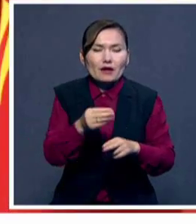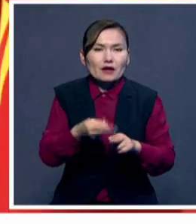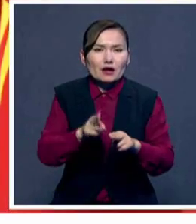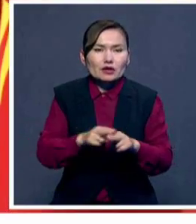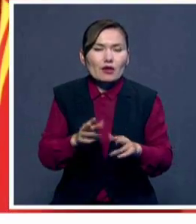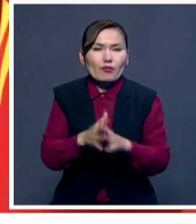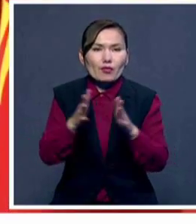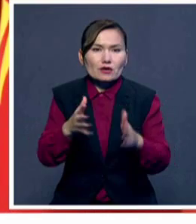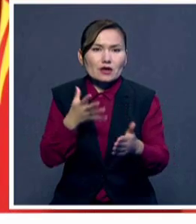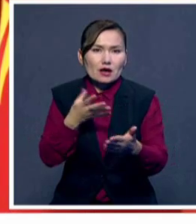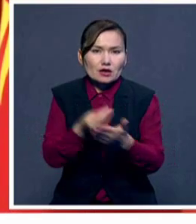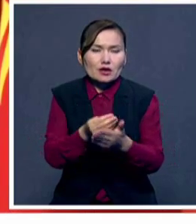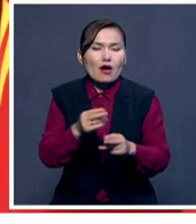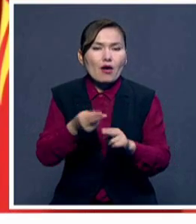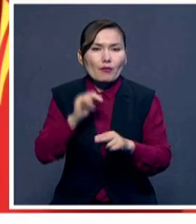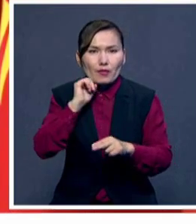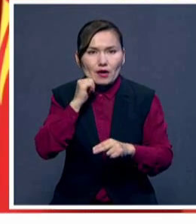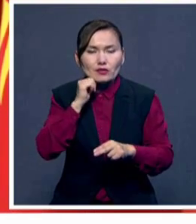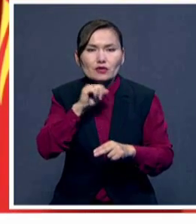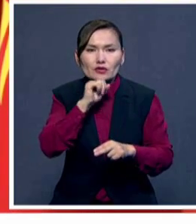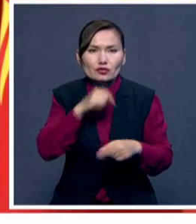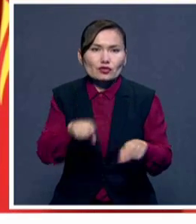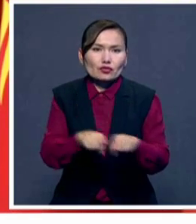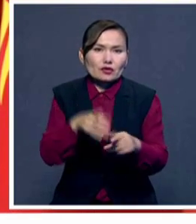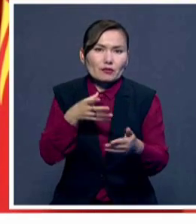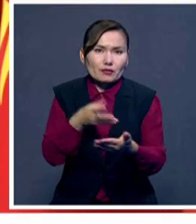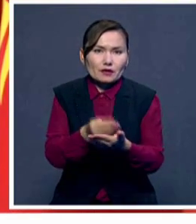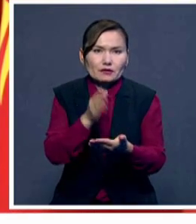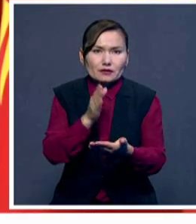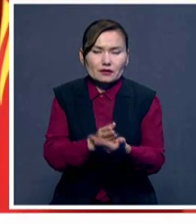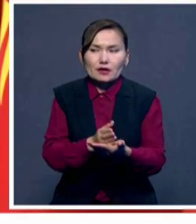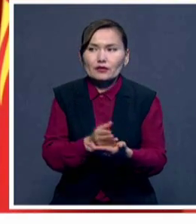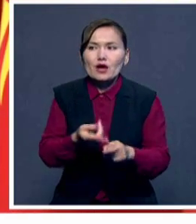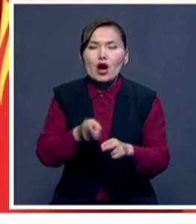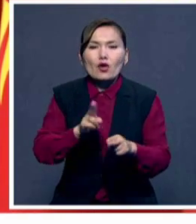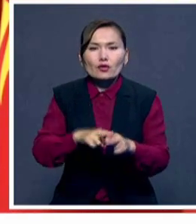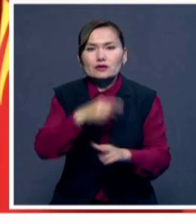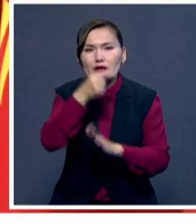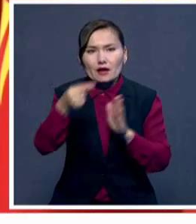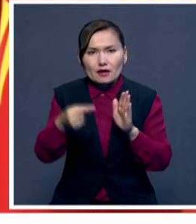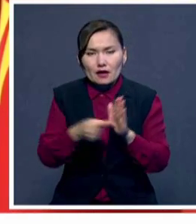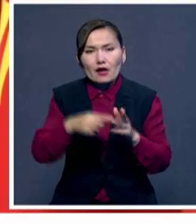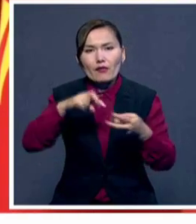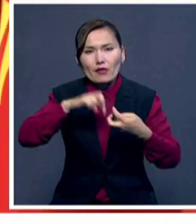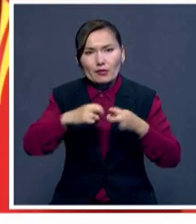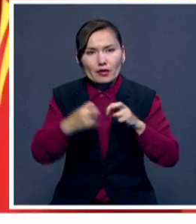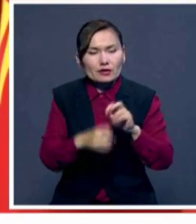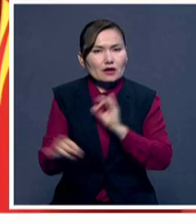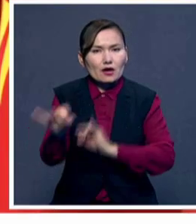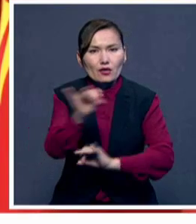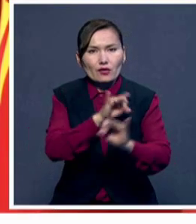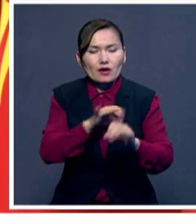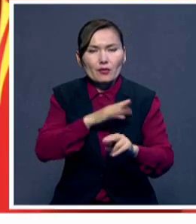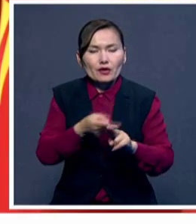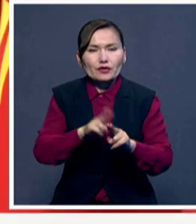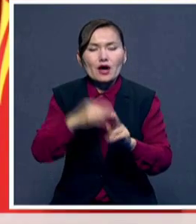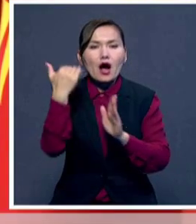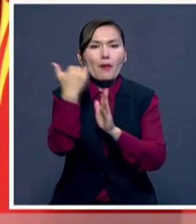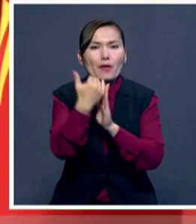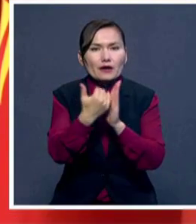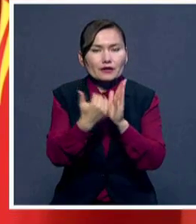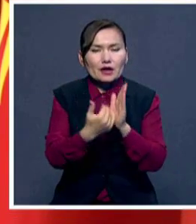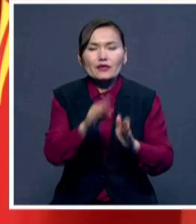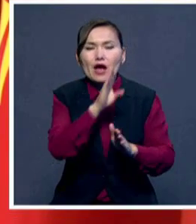Осы жердегі бірнеше алаңдарда біз өздеріміздің жетістіктерімізді осы тақырыптарға байланысты жеткізе алдық. Енді осы бағдарлама